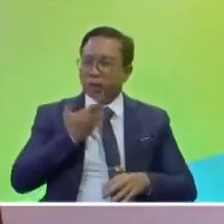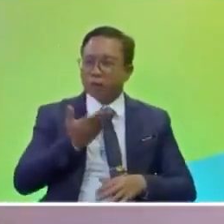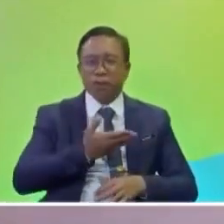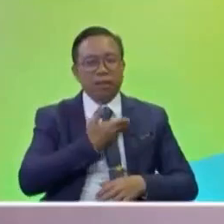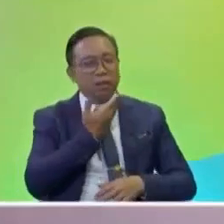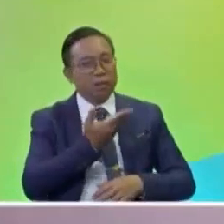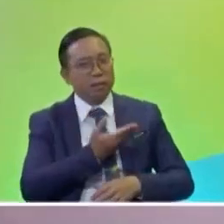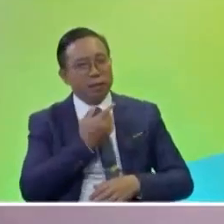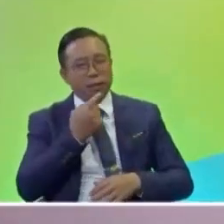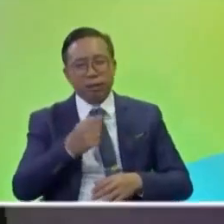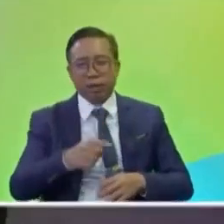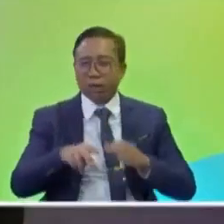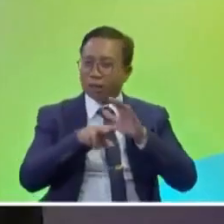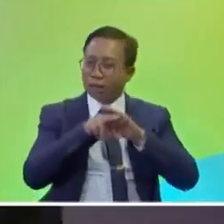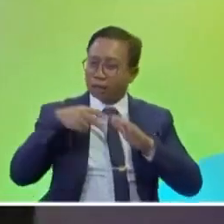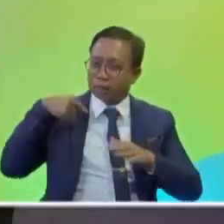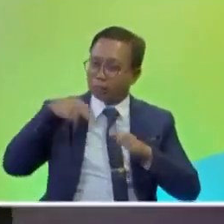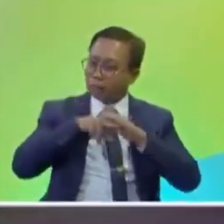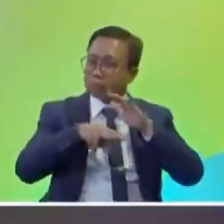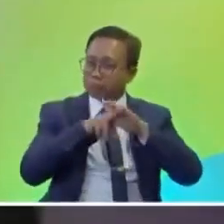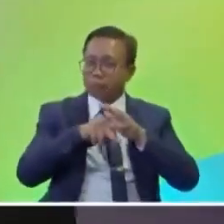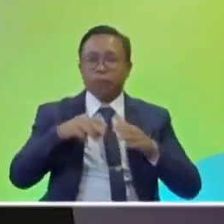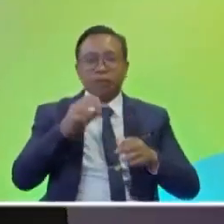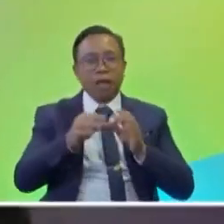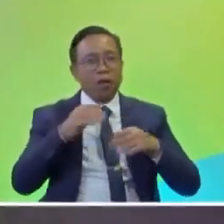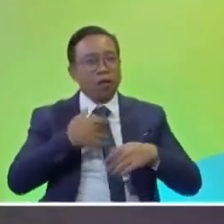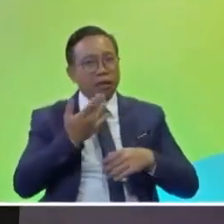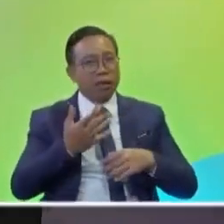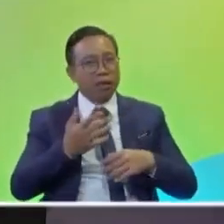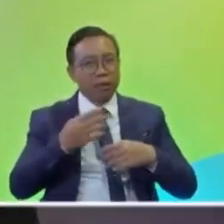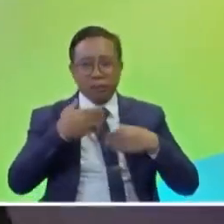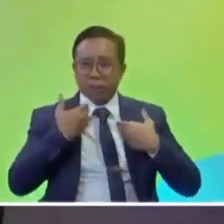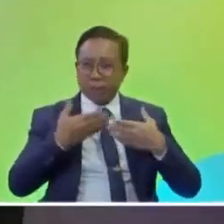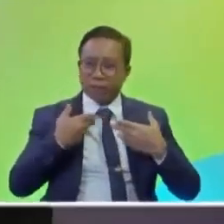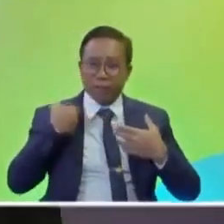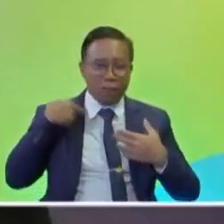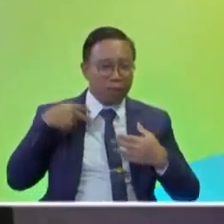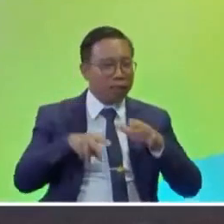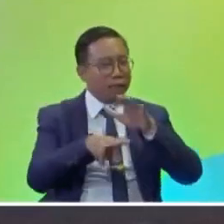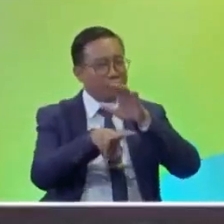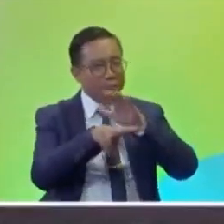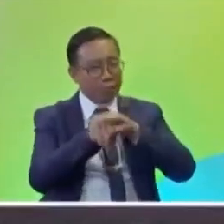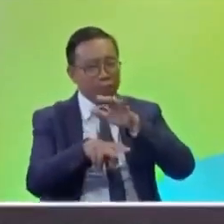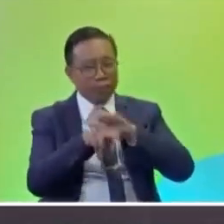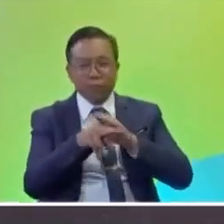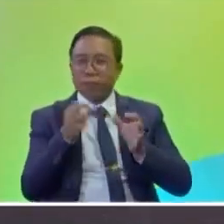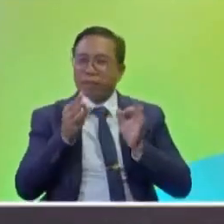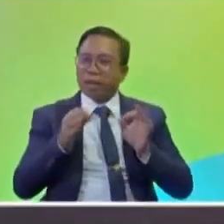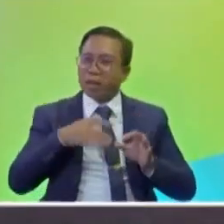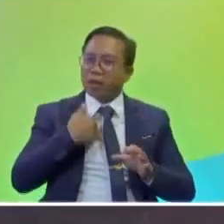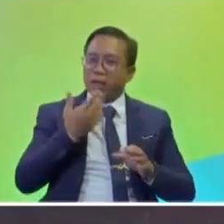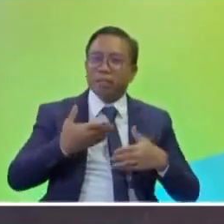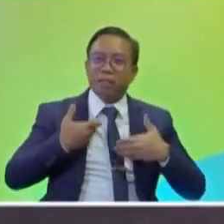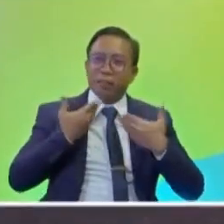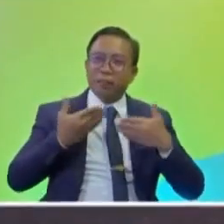Kalau rasa gembira hentak kaki. Kalau rasa gembira hentak kaki.